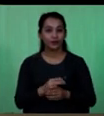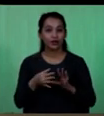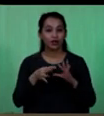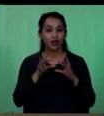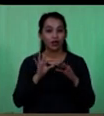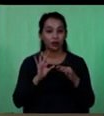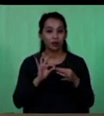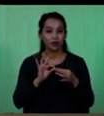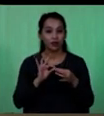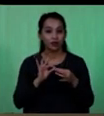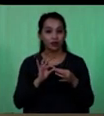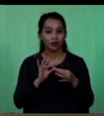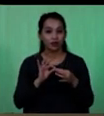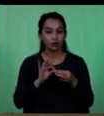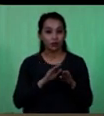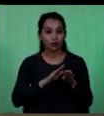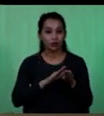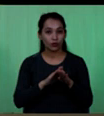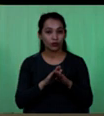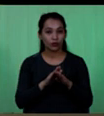Gapning mazmunini to'ldiradi.